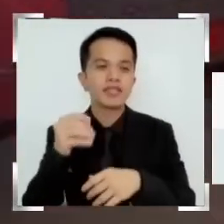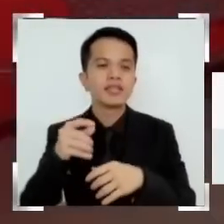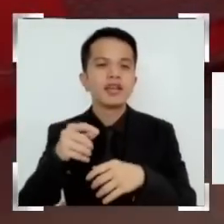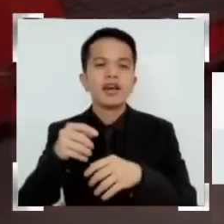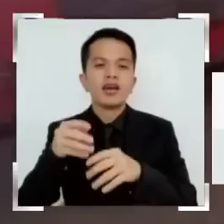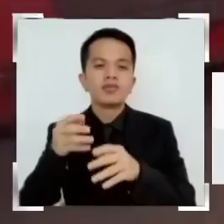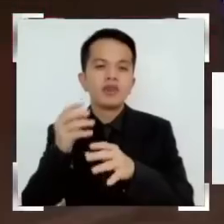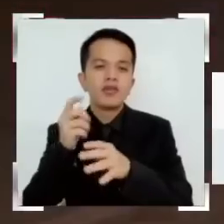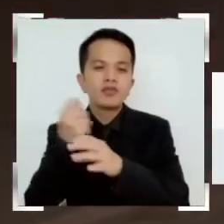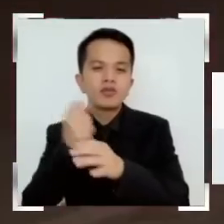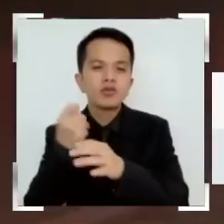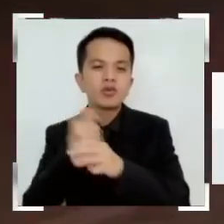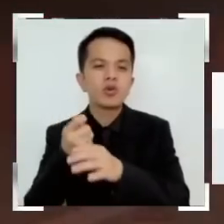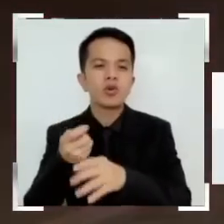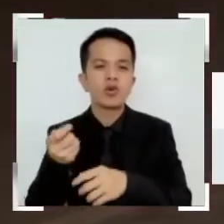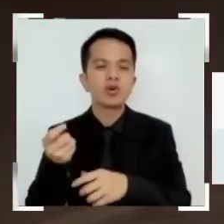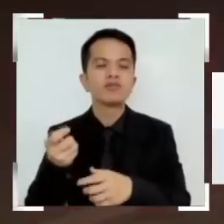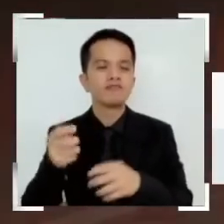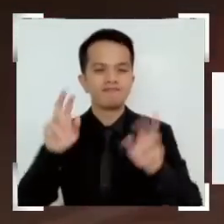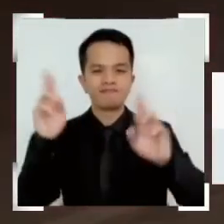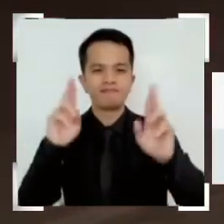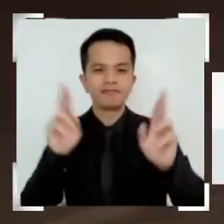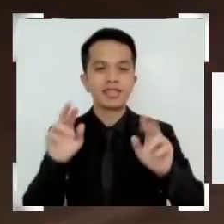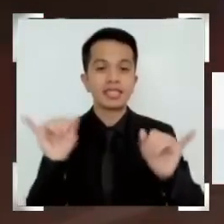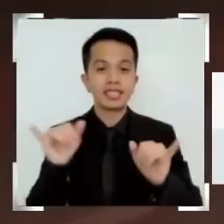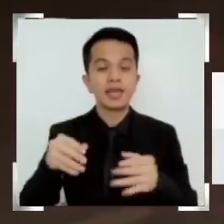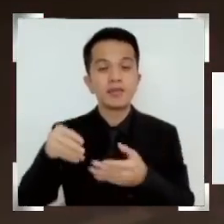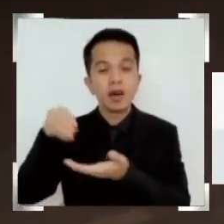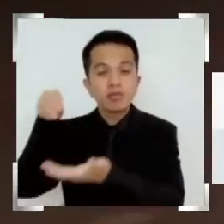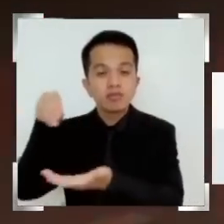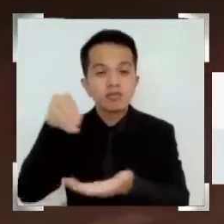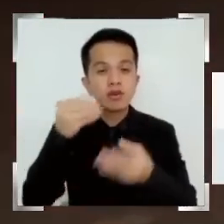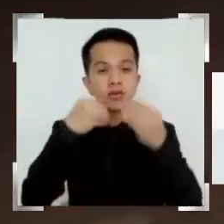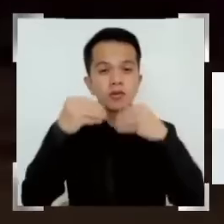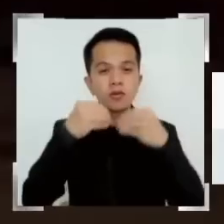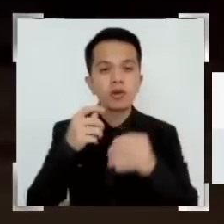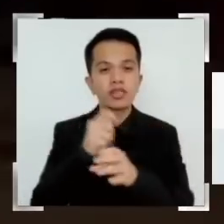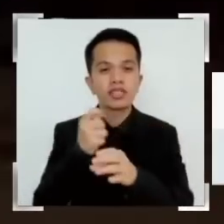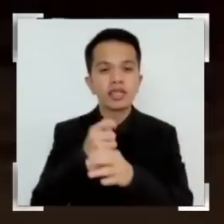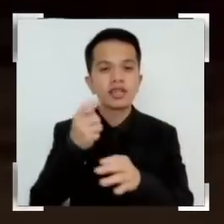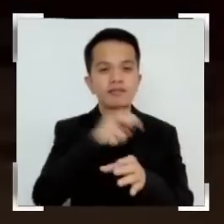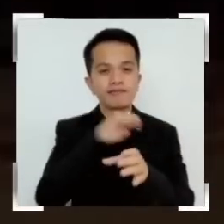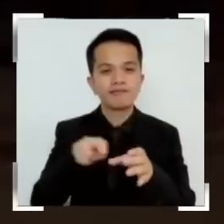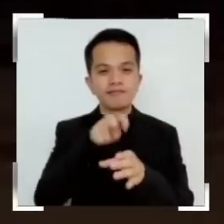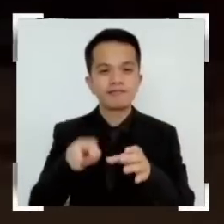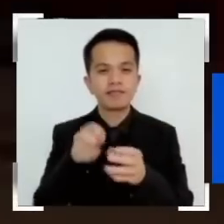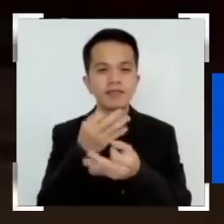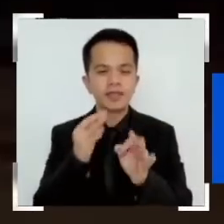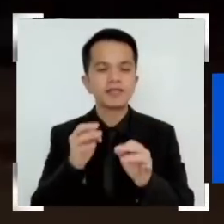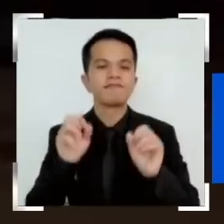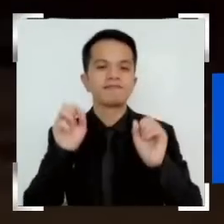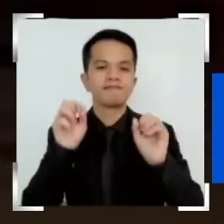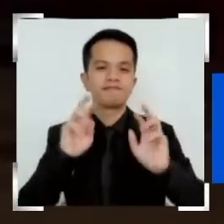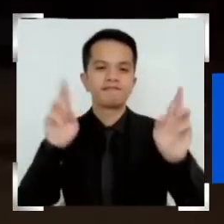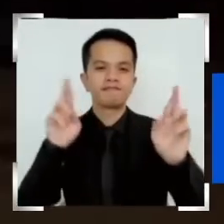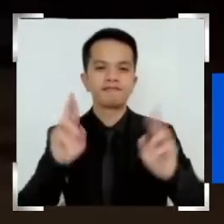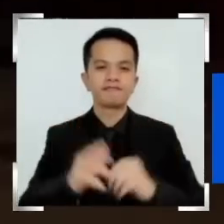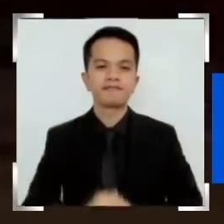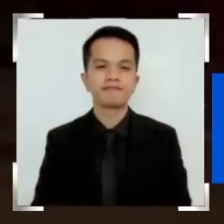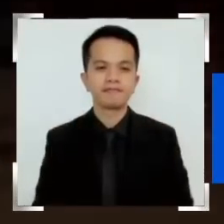Valenzuela City LGU ng mga relief pack at mga truck para sa libreng sakay. Dito makikita nyo nga ma'am, naka-ready yung